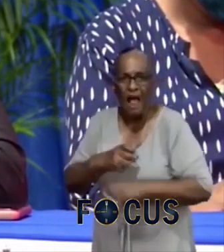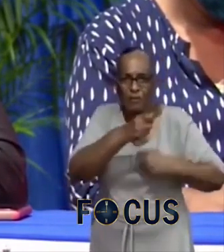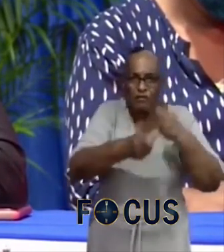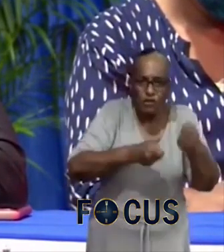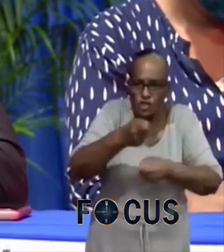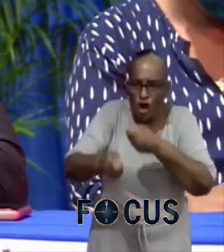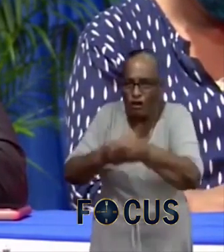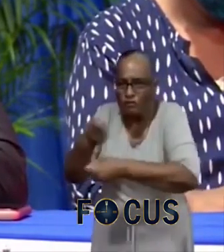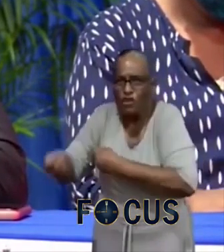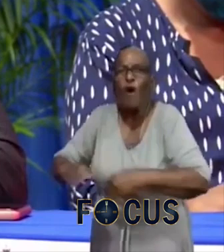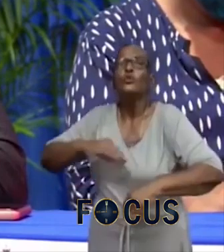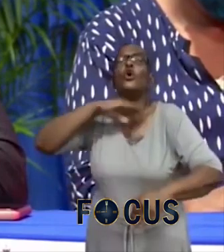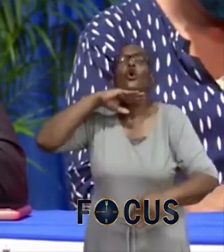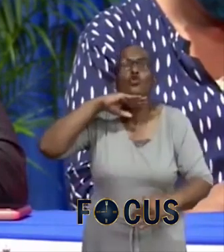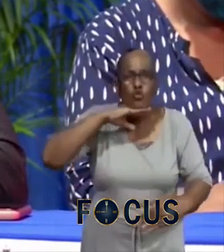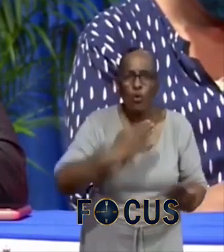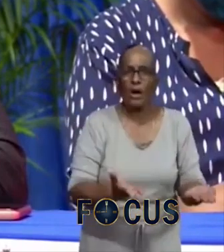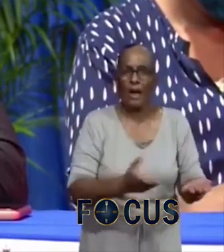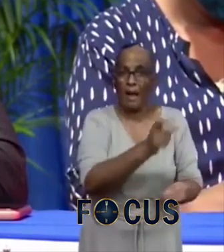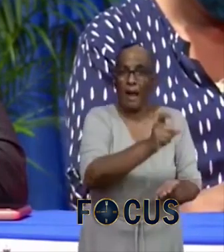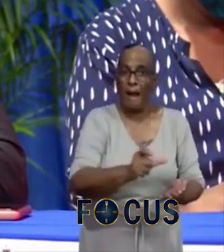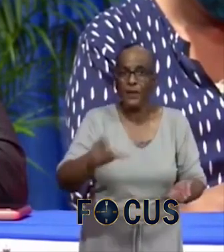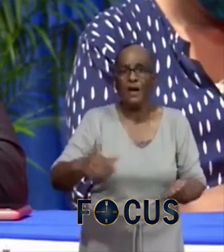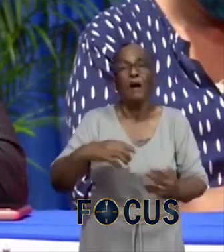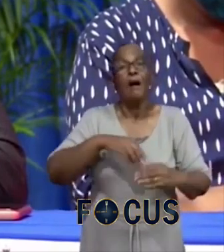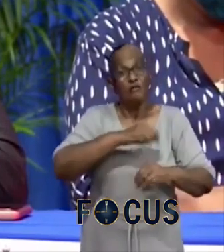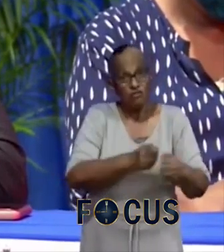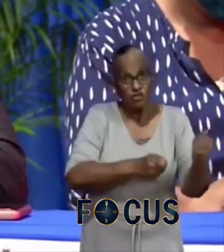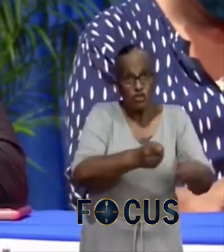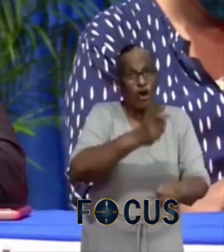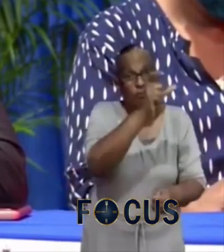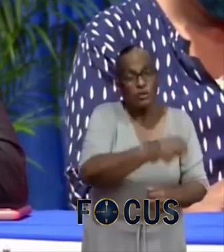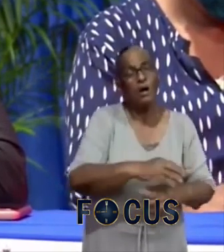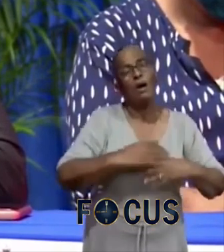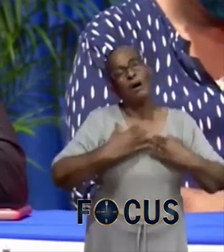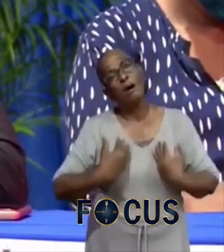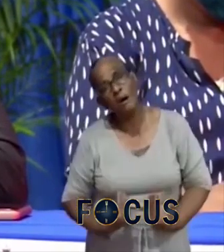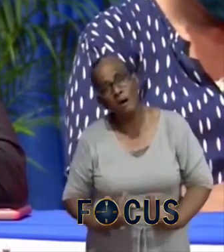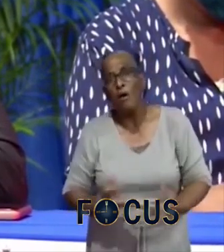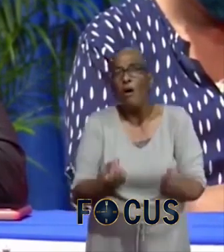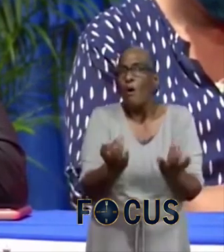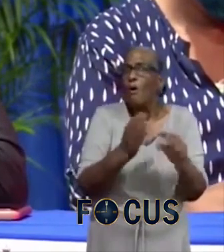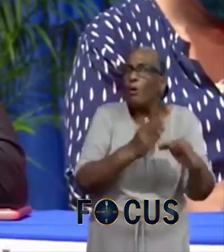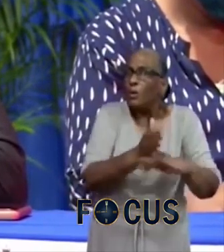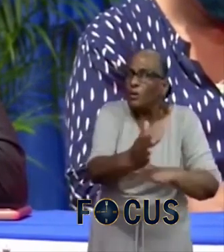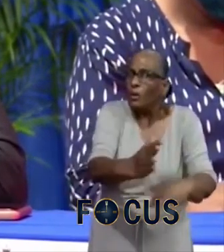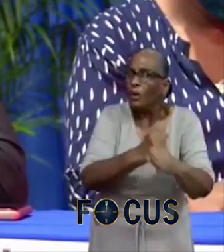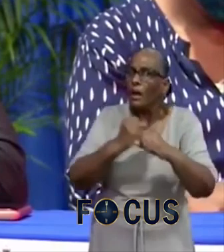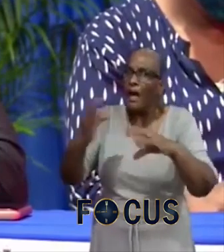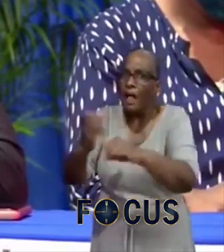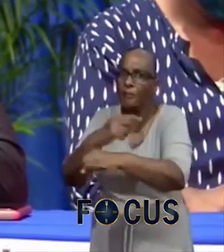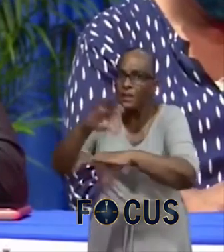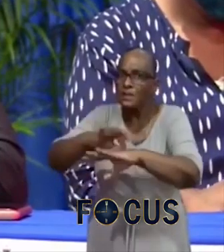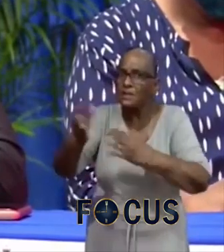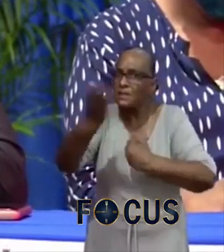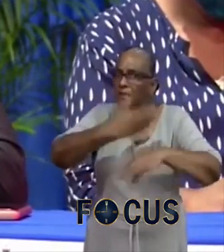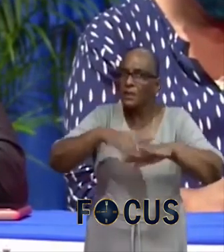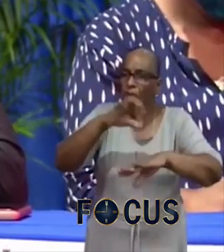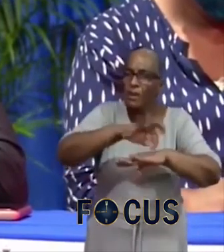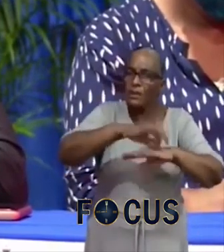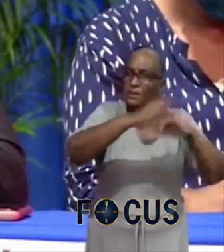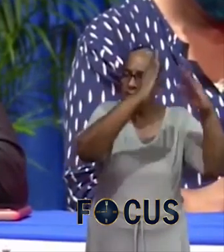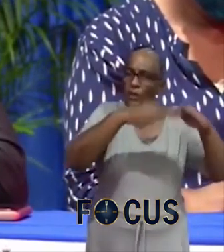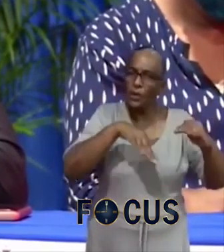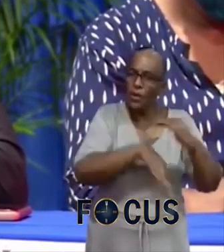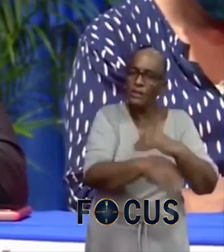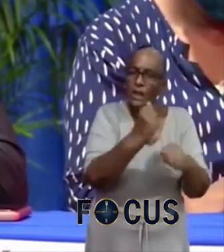werken. Verplegend personeel dat ook uitgeput kan raken. Verplegend personeel dat ook ziek kan worden. Onze zorgverleners zetten zich